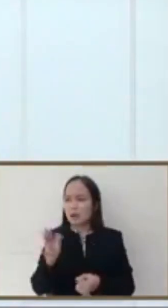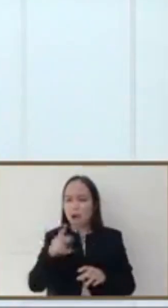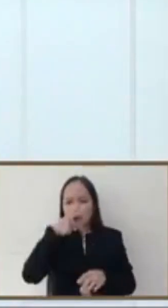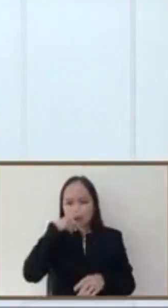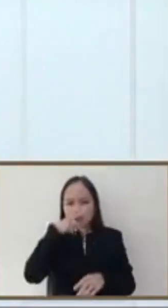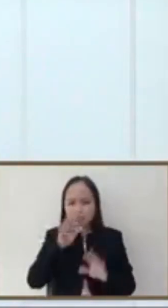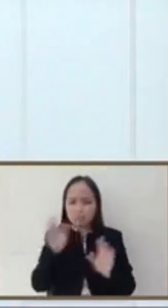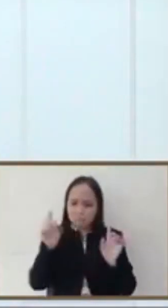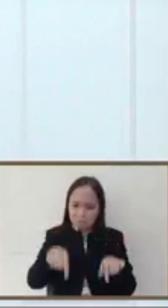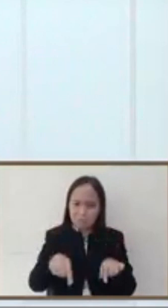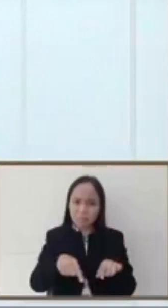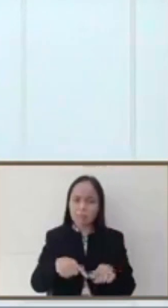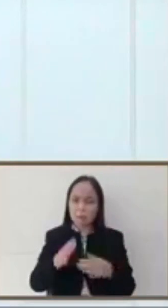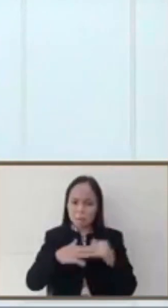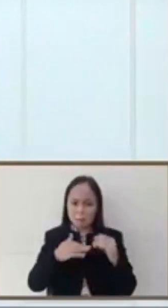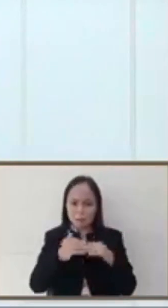naman dito.